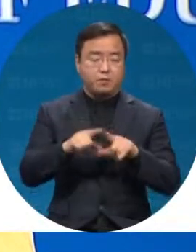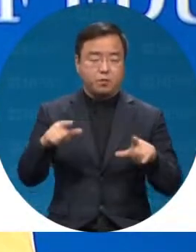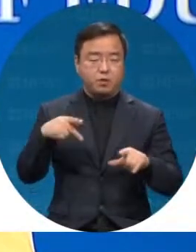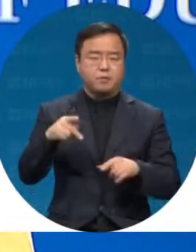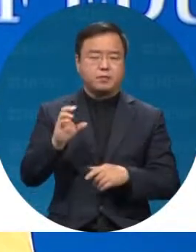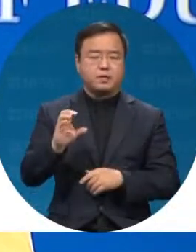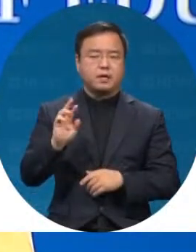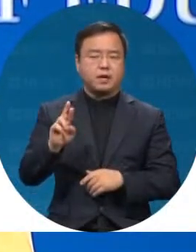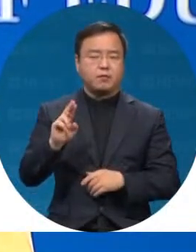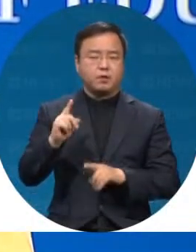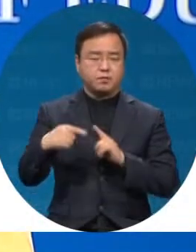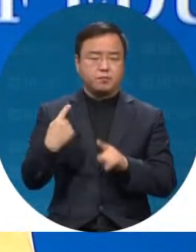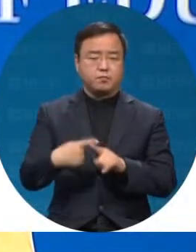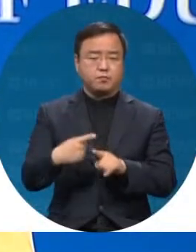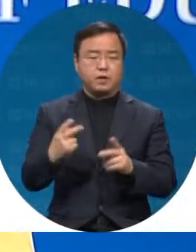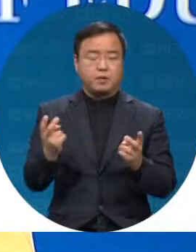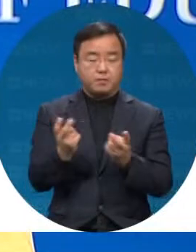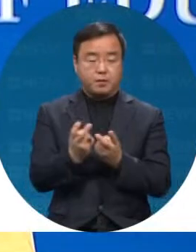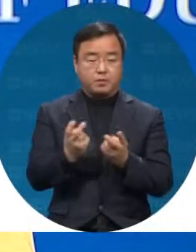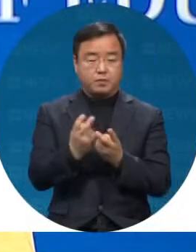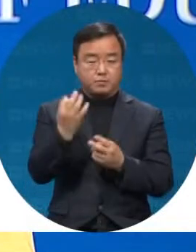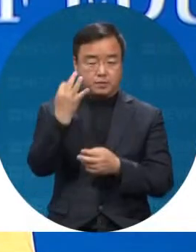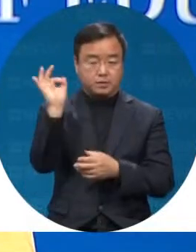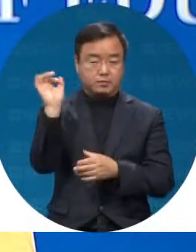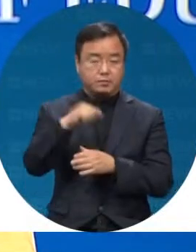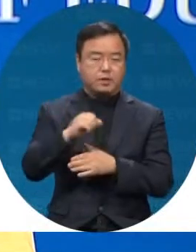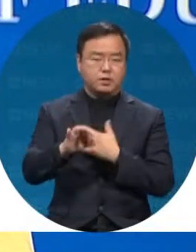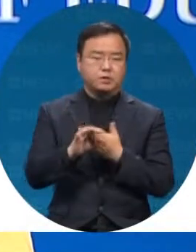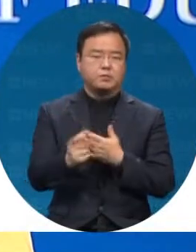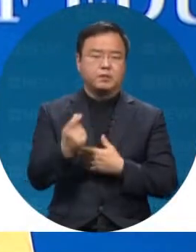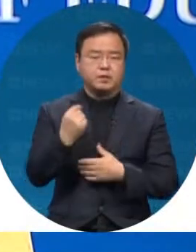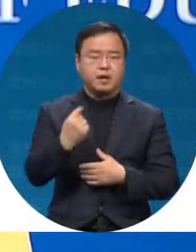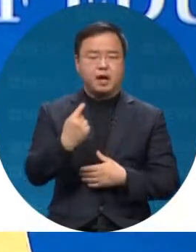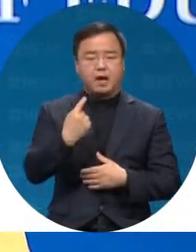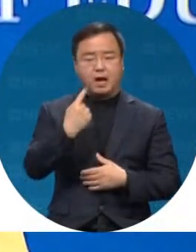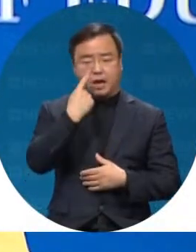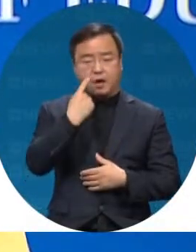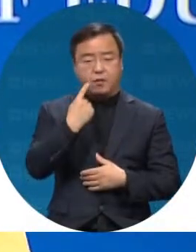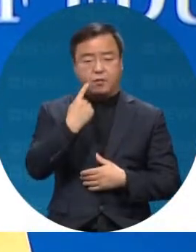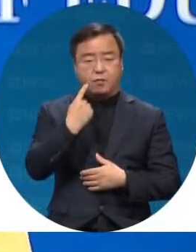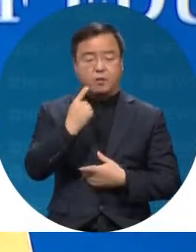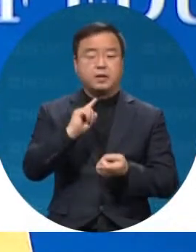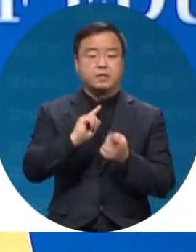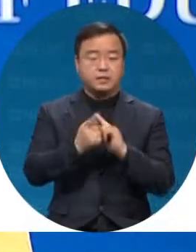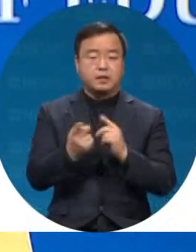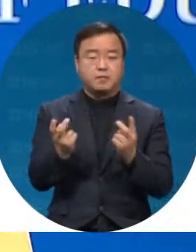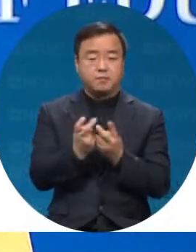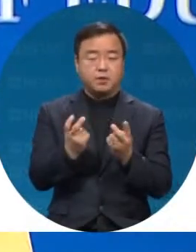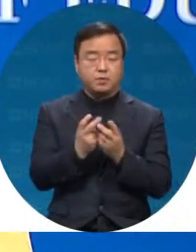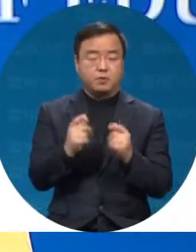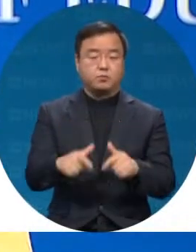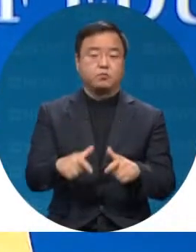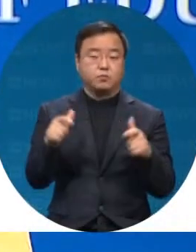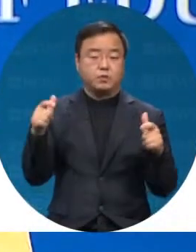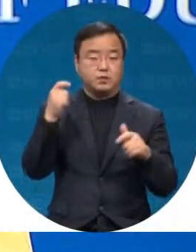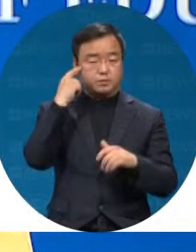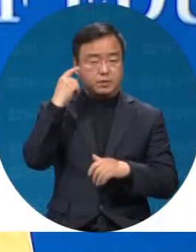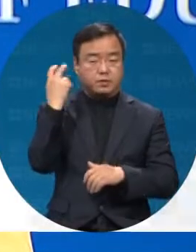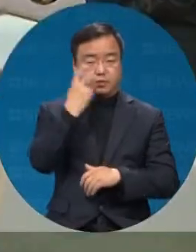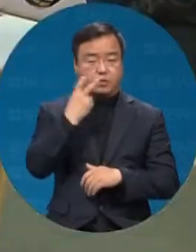승인해 주시면 신속 항원 검사에 준하는 대체 검사 방법으로 대폭 확대하는 것을 검토하고